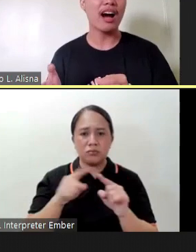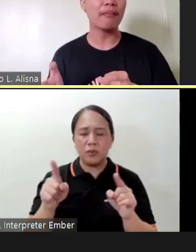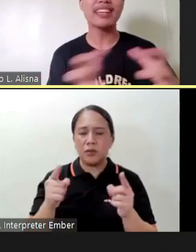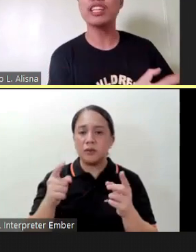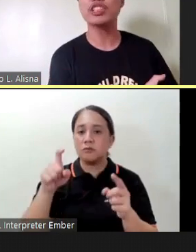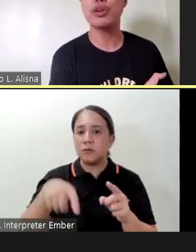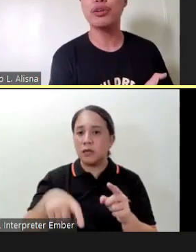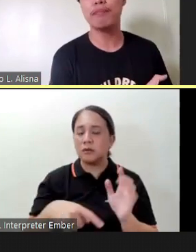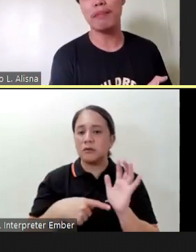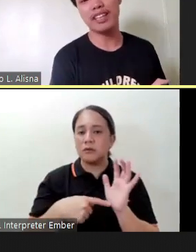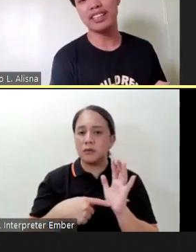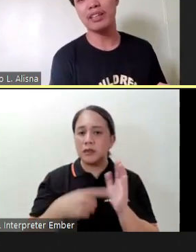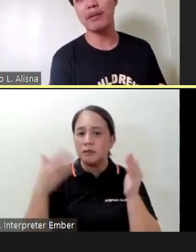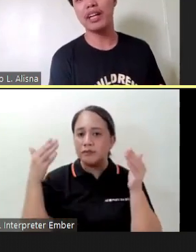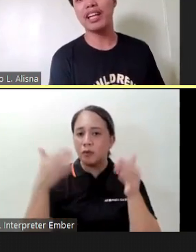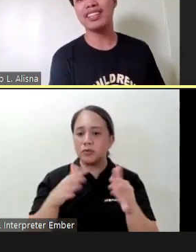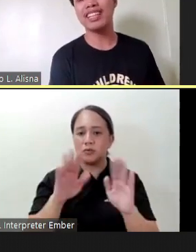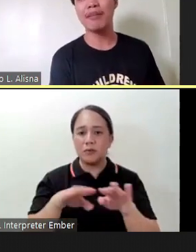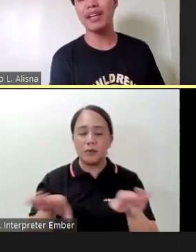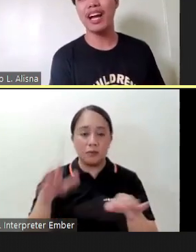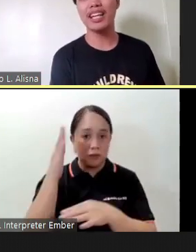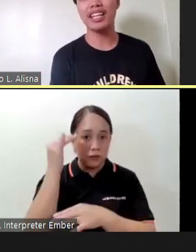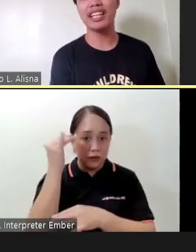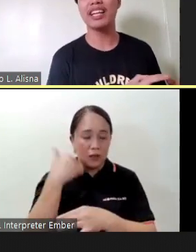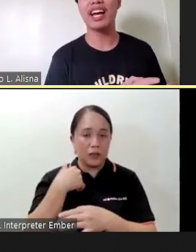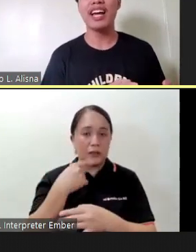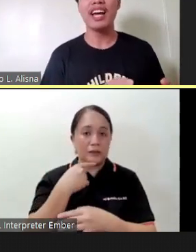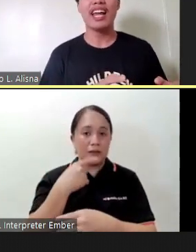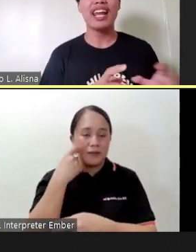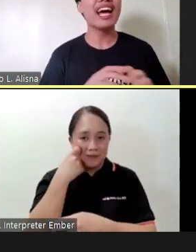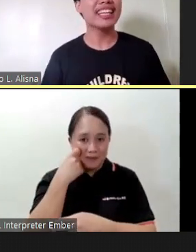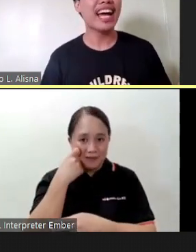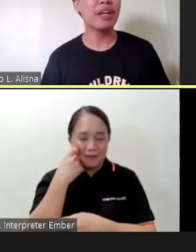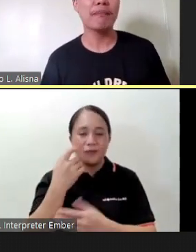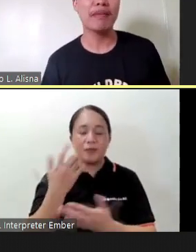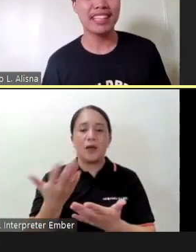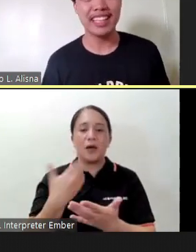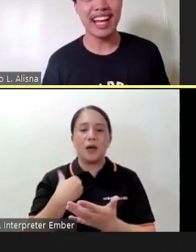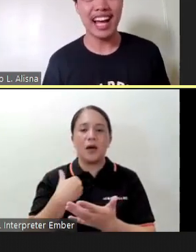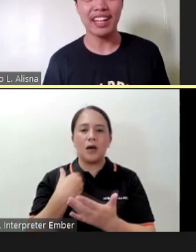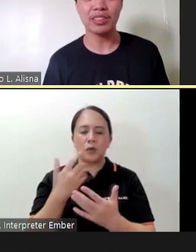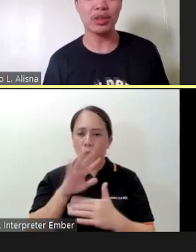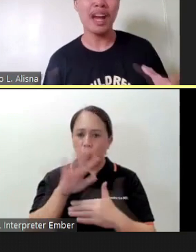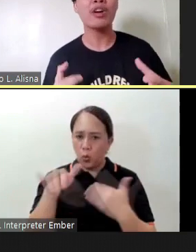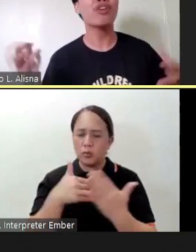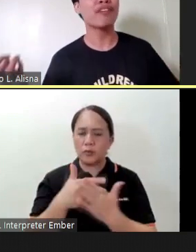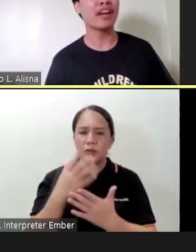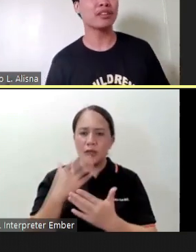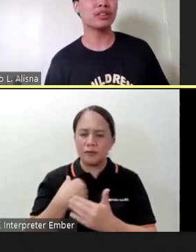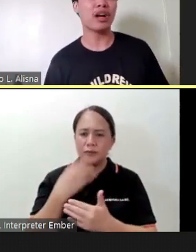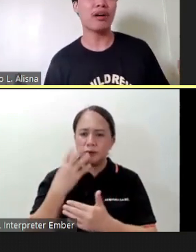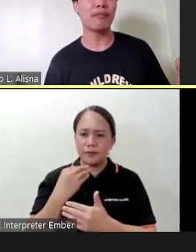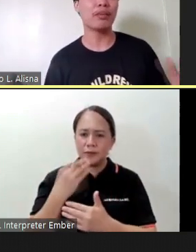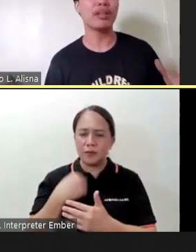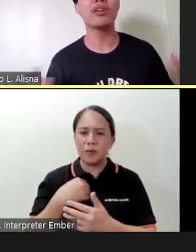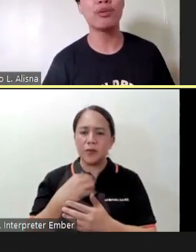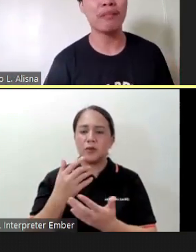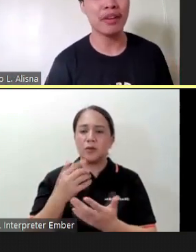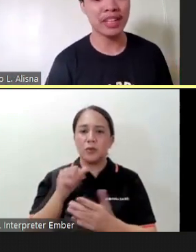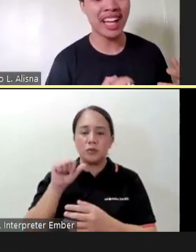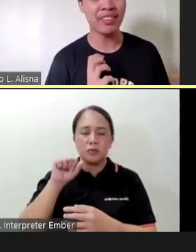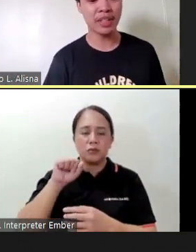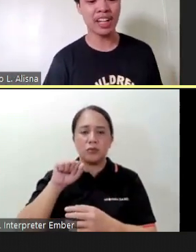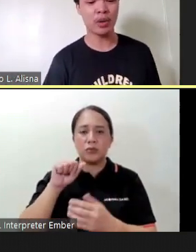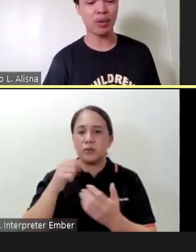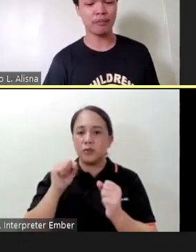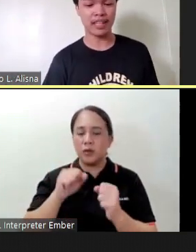atensyon yung bata sapagkat nasabi nga kanina lahat tayo may pinagdadaanan so we are all fighters with our own